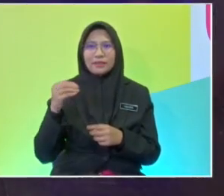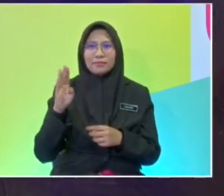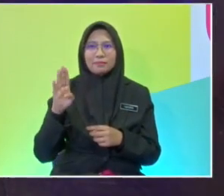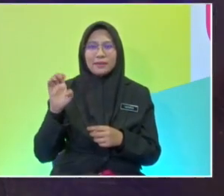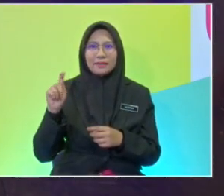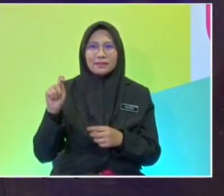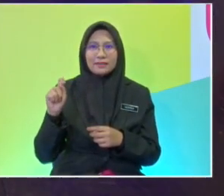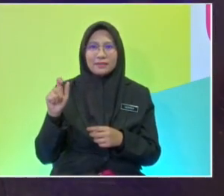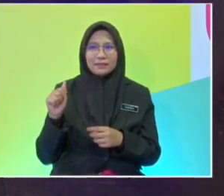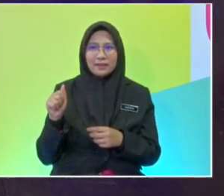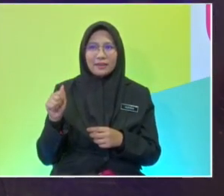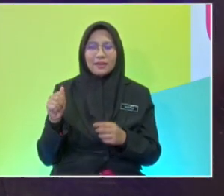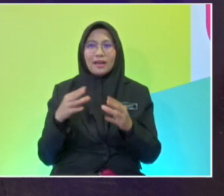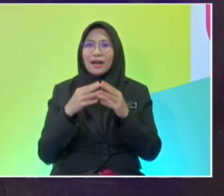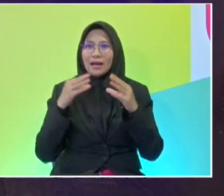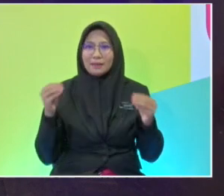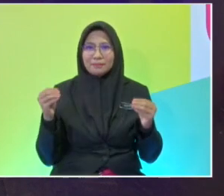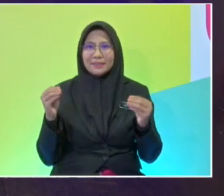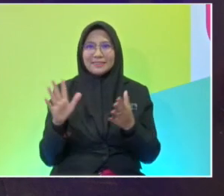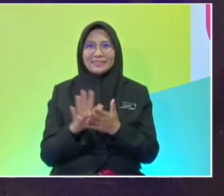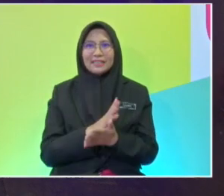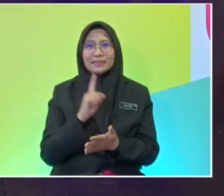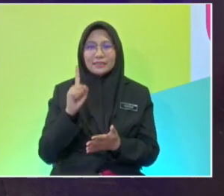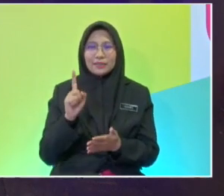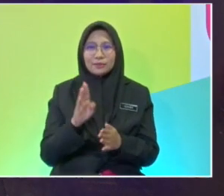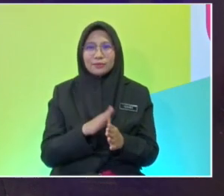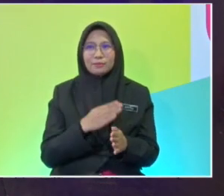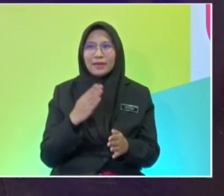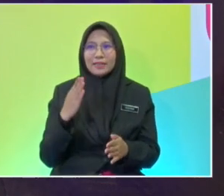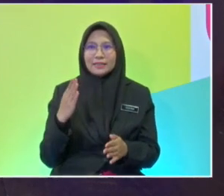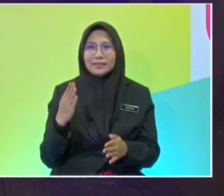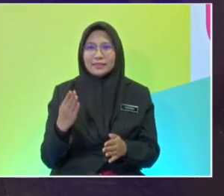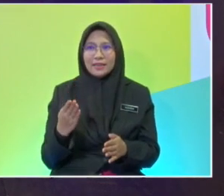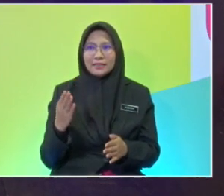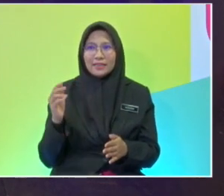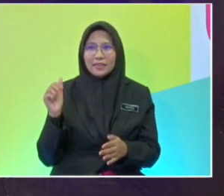untuk bagian I kertas 1 dan merangkumi 60 markas